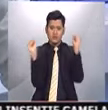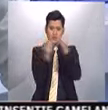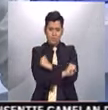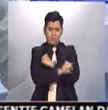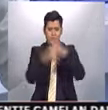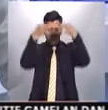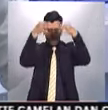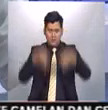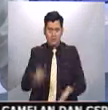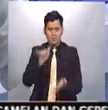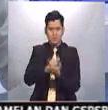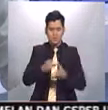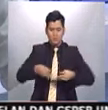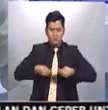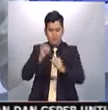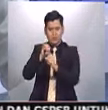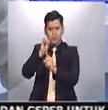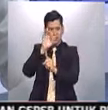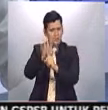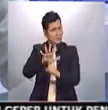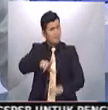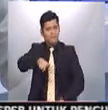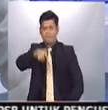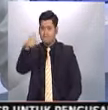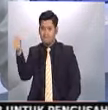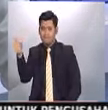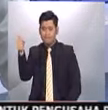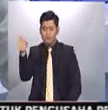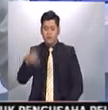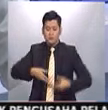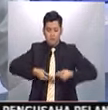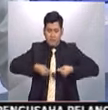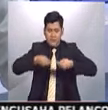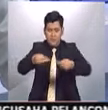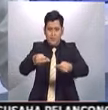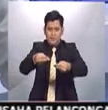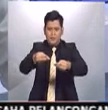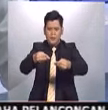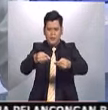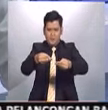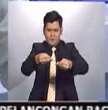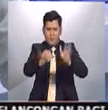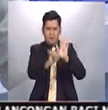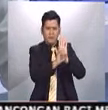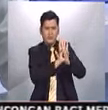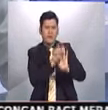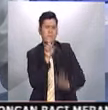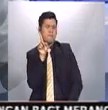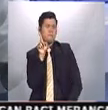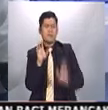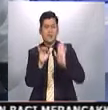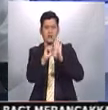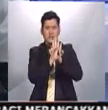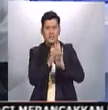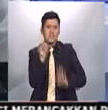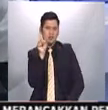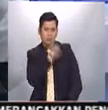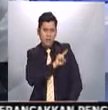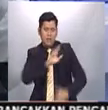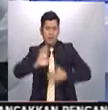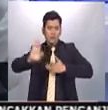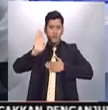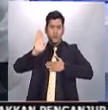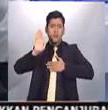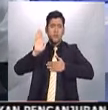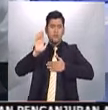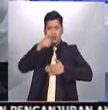itu mempunyai impak dari sisi lain. Ia memberikan satu imej yang buruk kepada akuan bersumpah itu sendiri kerana